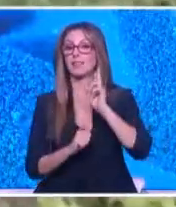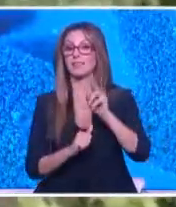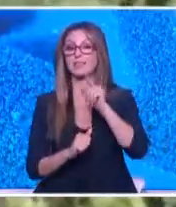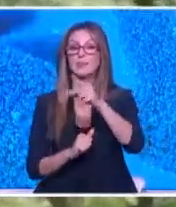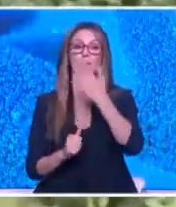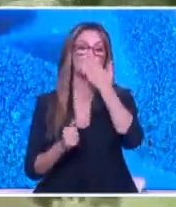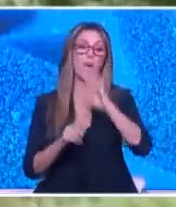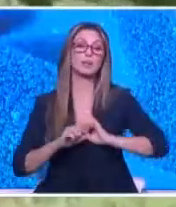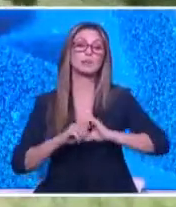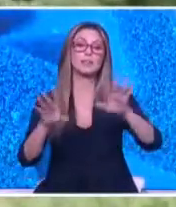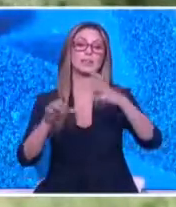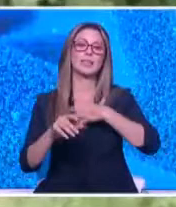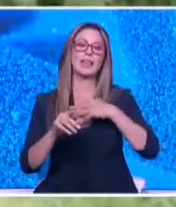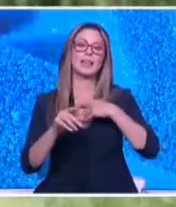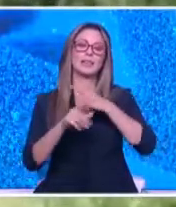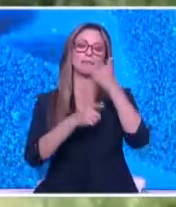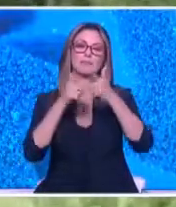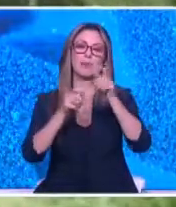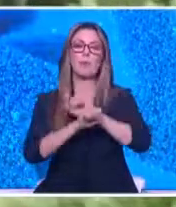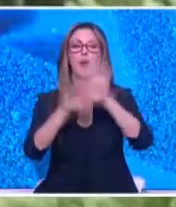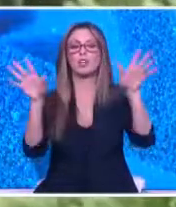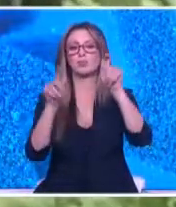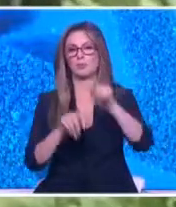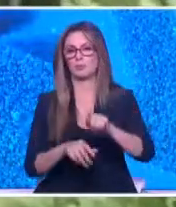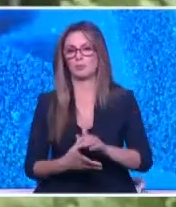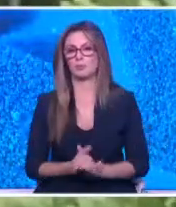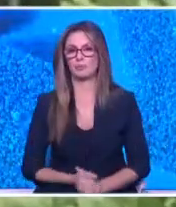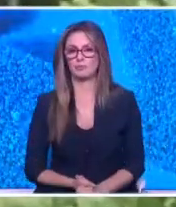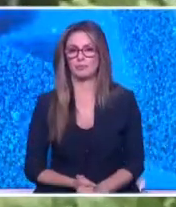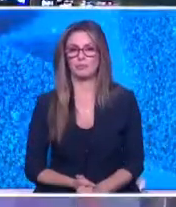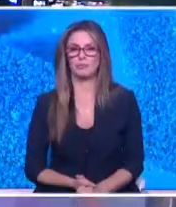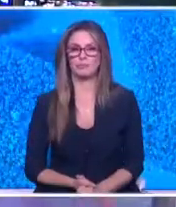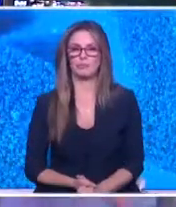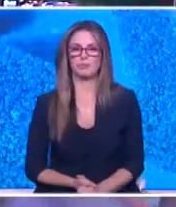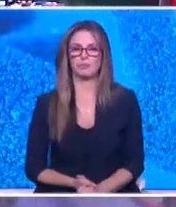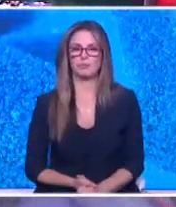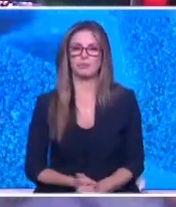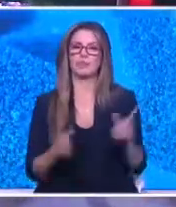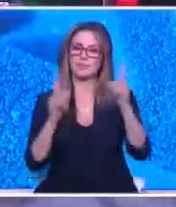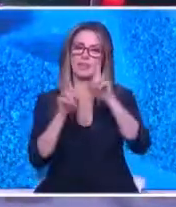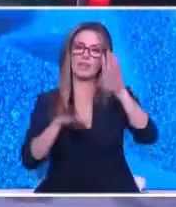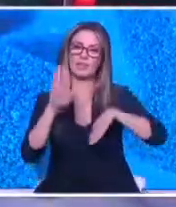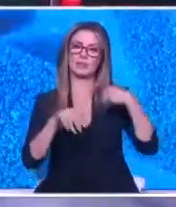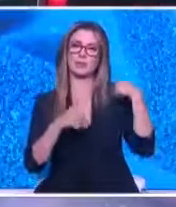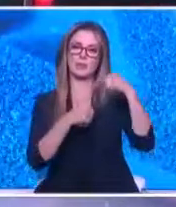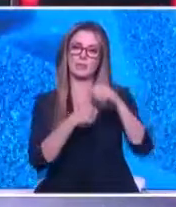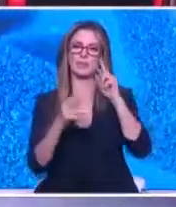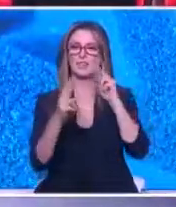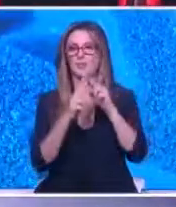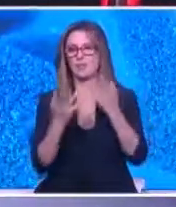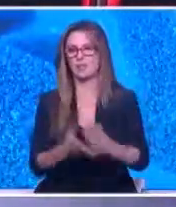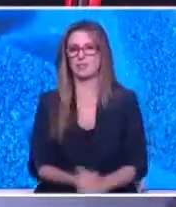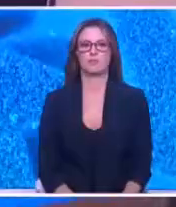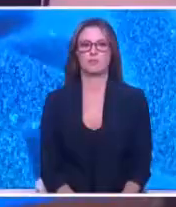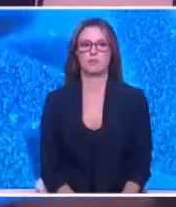Balkız'ın doğaya salındığı anları sosyal medya hesabından paylaştı. Kısa bir reklam aramız var. Ardından kaldığımız yerden